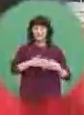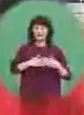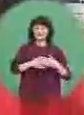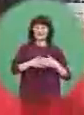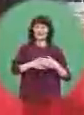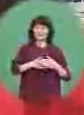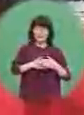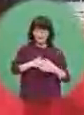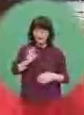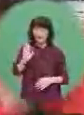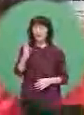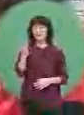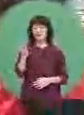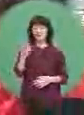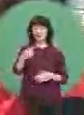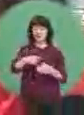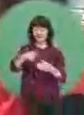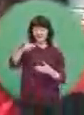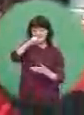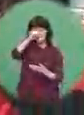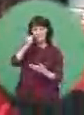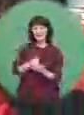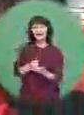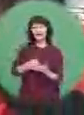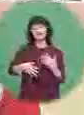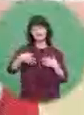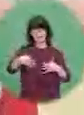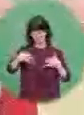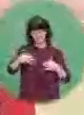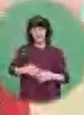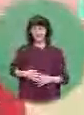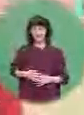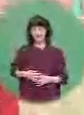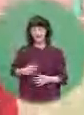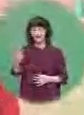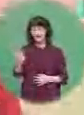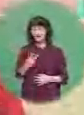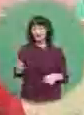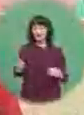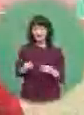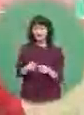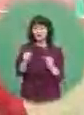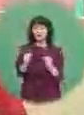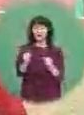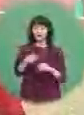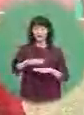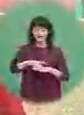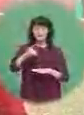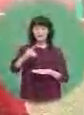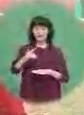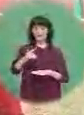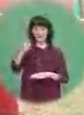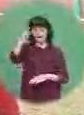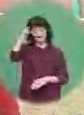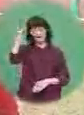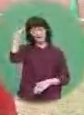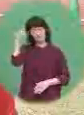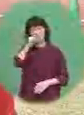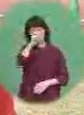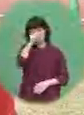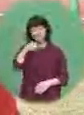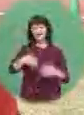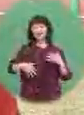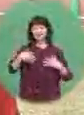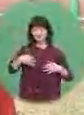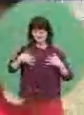緊張したけど1位取れて嬉しかった2人で走るのは初めてだったんですけどもいい思い出ができたん